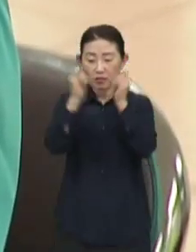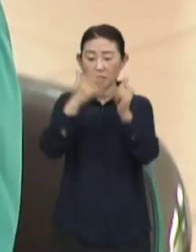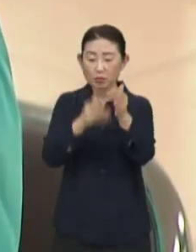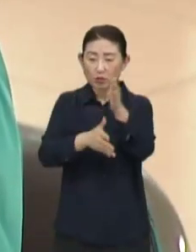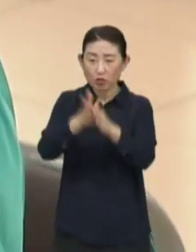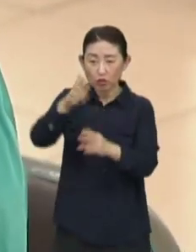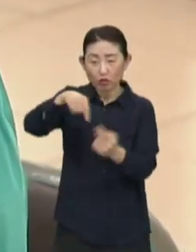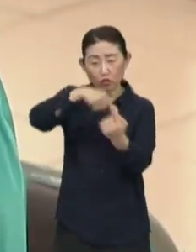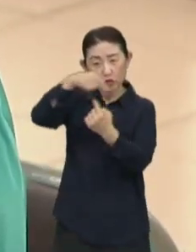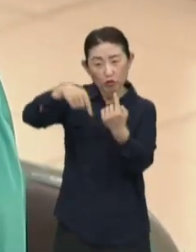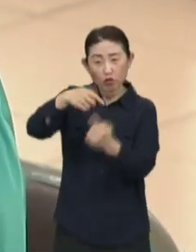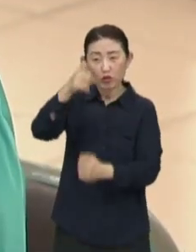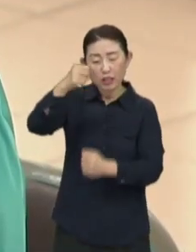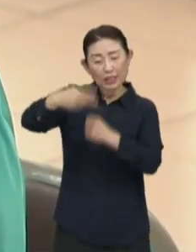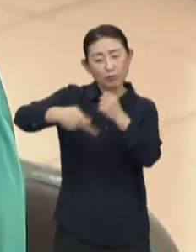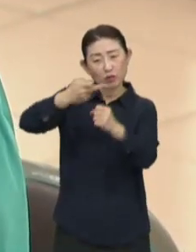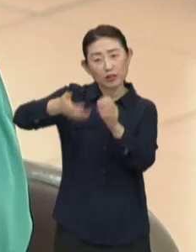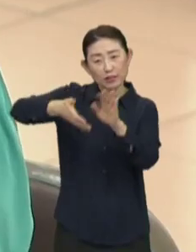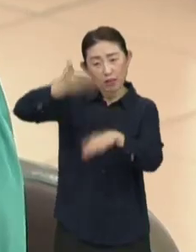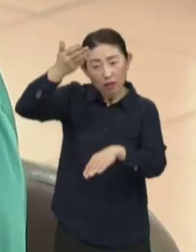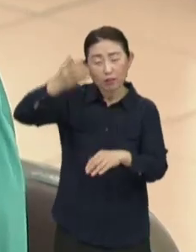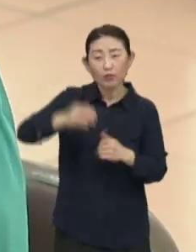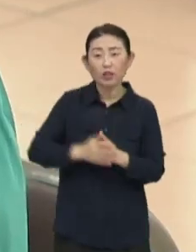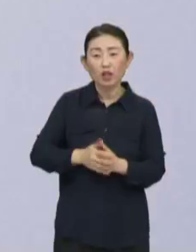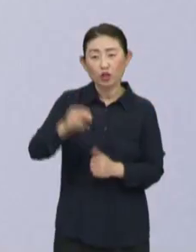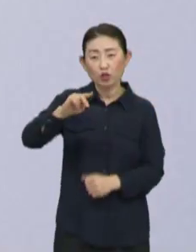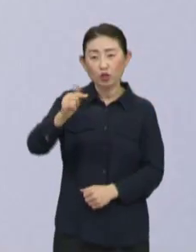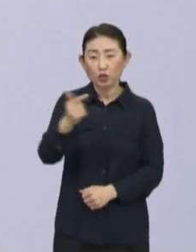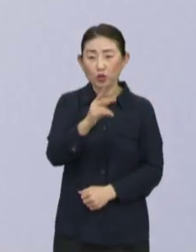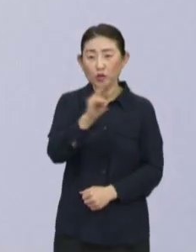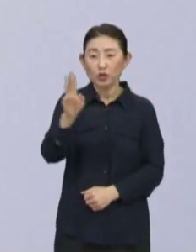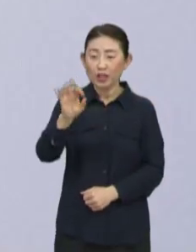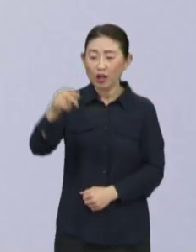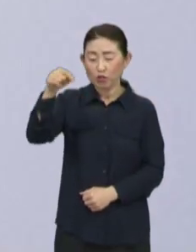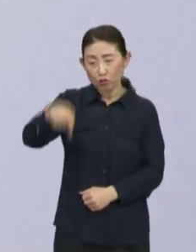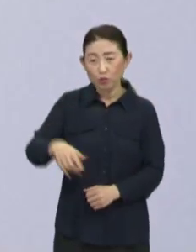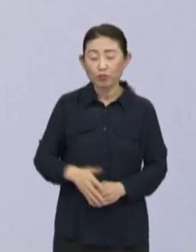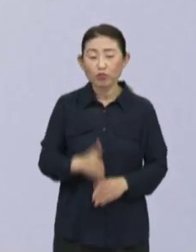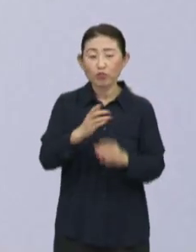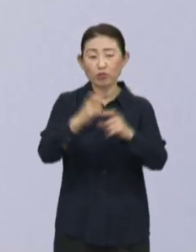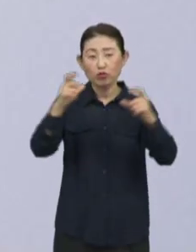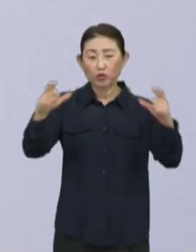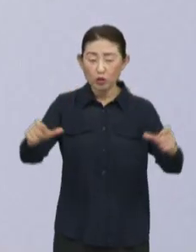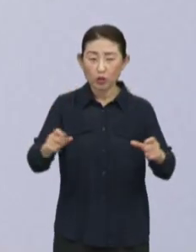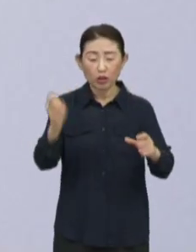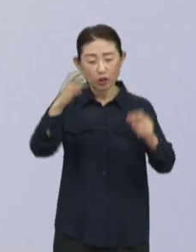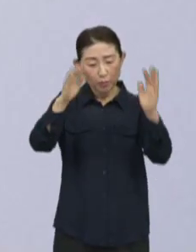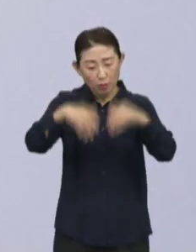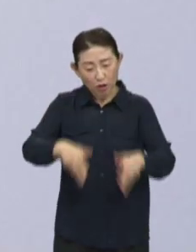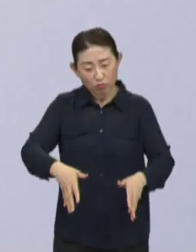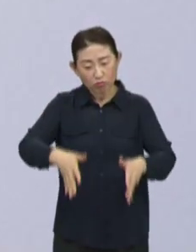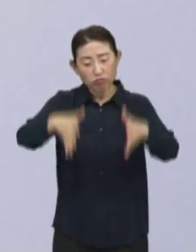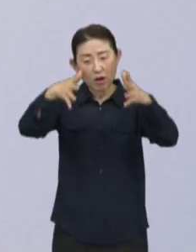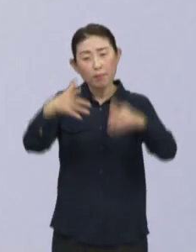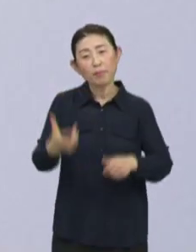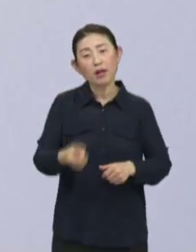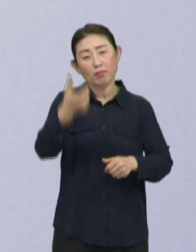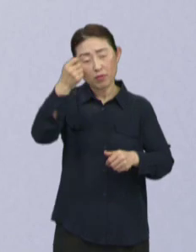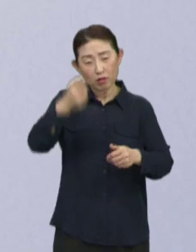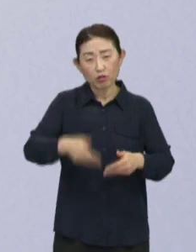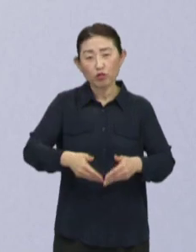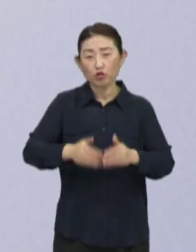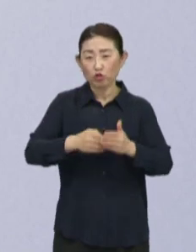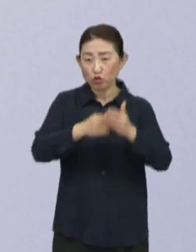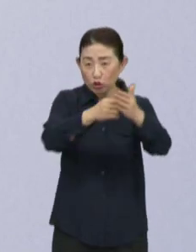년간 운영해온 윤양수 후보가 출사표를 던졌습니다. 윤 후보는 중구 지역 내 재개발과 재건축 사업을 적극